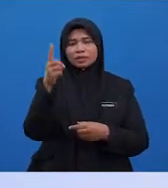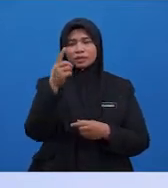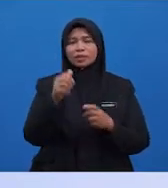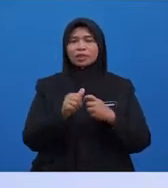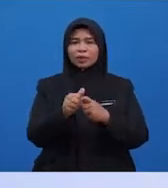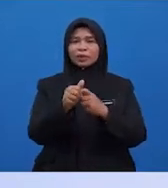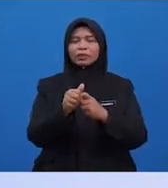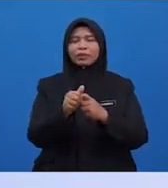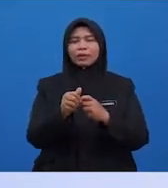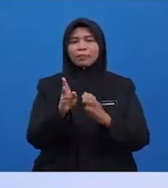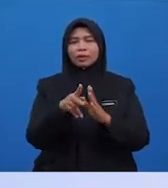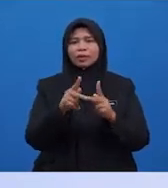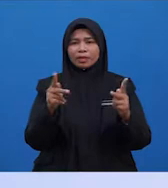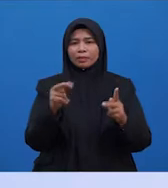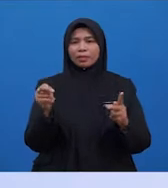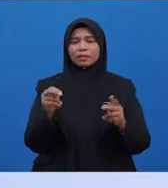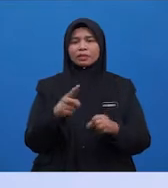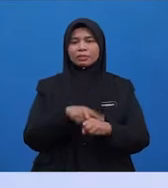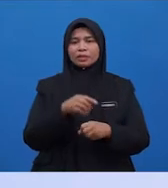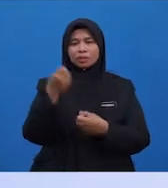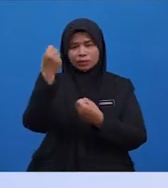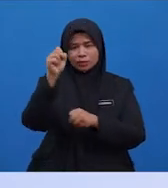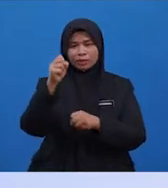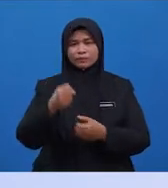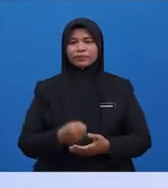sentiasa mengikuti perkembangan semasa sukan.